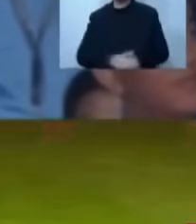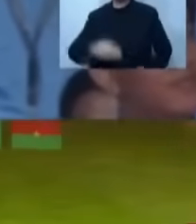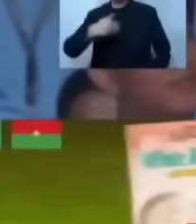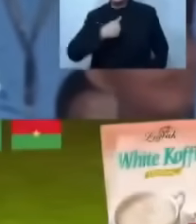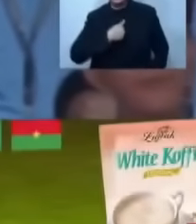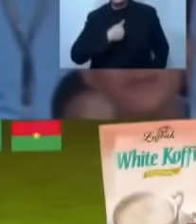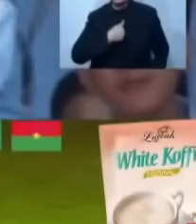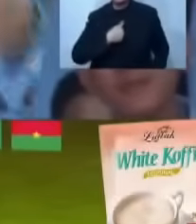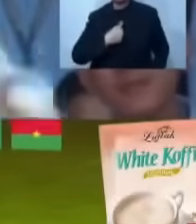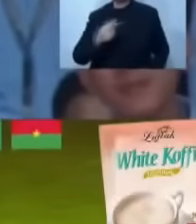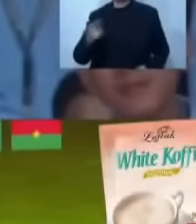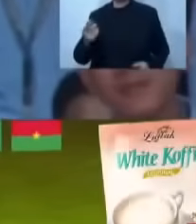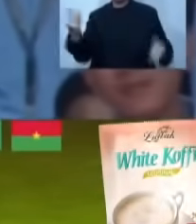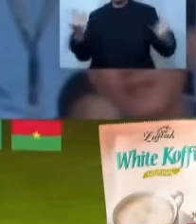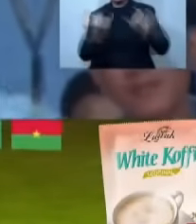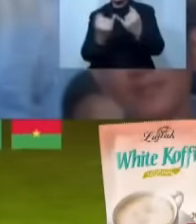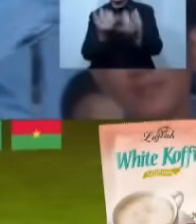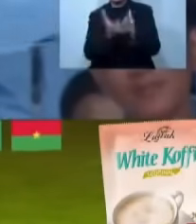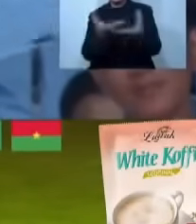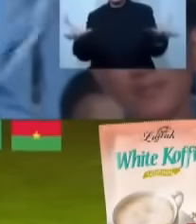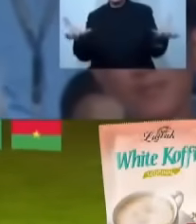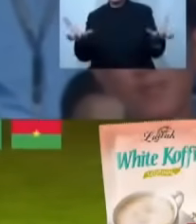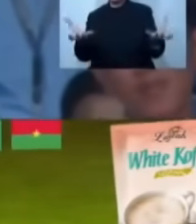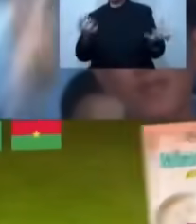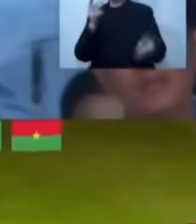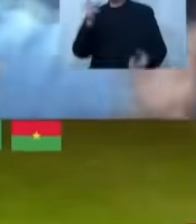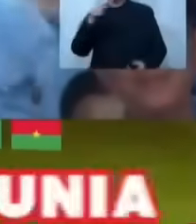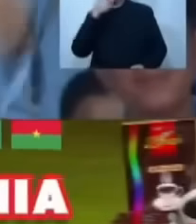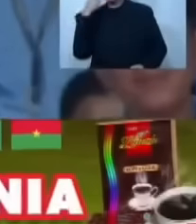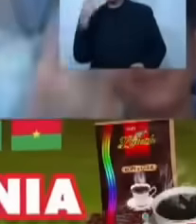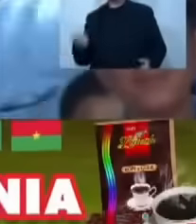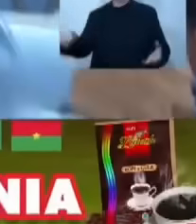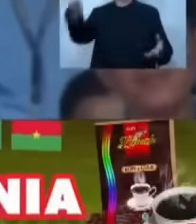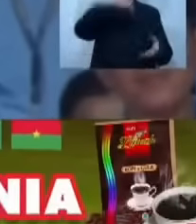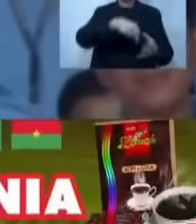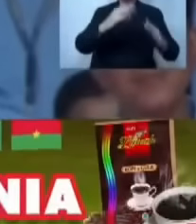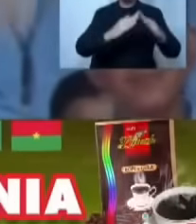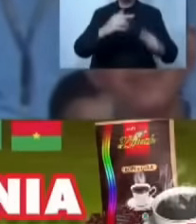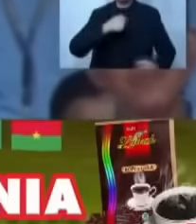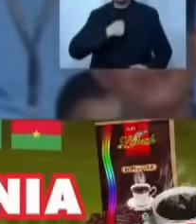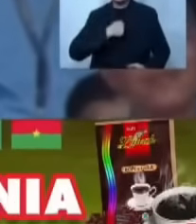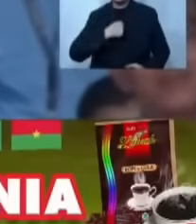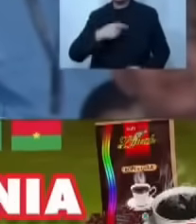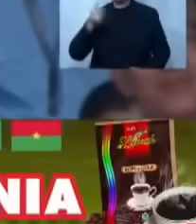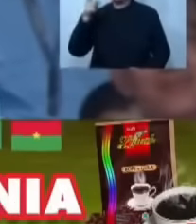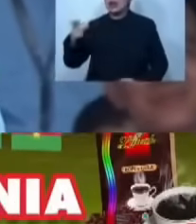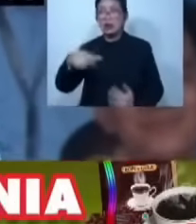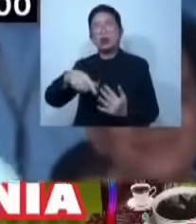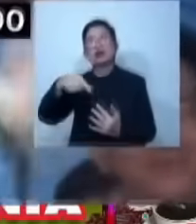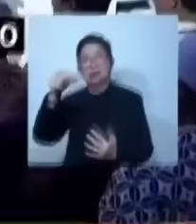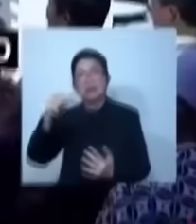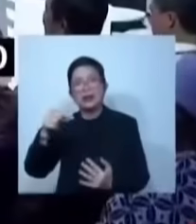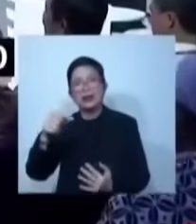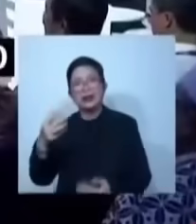sayatu itu oposisi Mas Anda ke rumah saya kita oposisi anda terpilih waktu